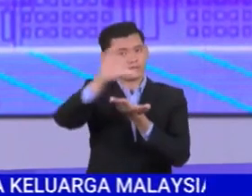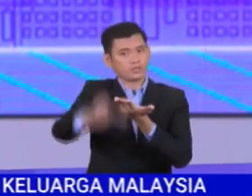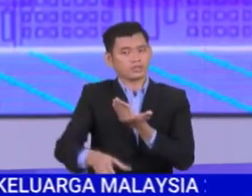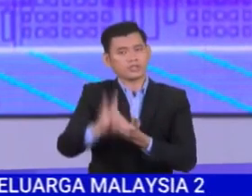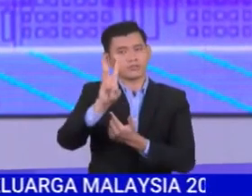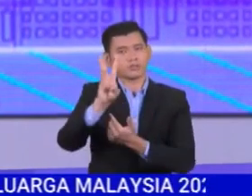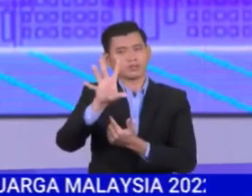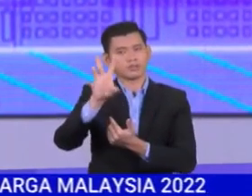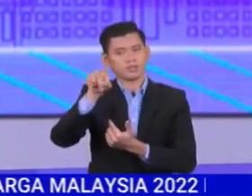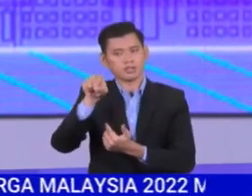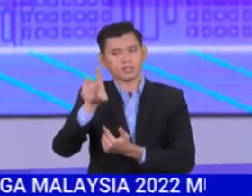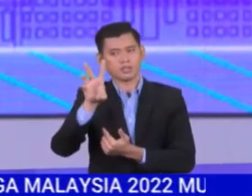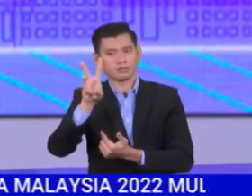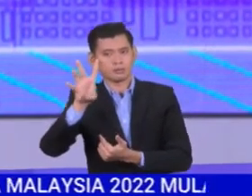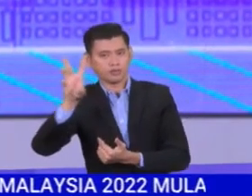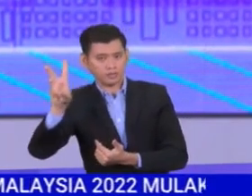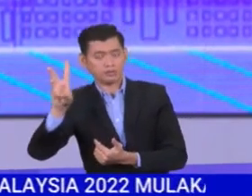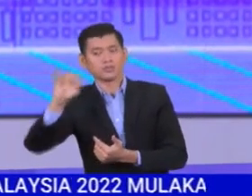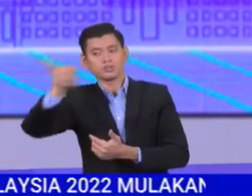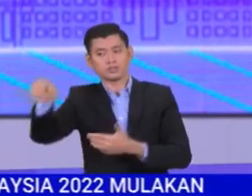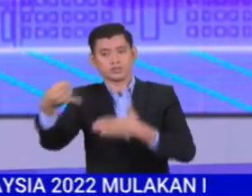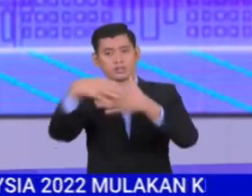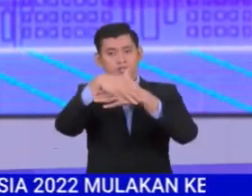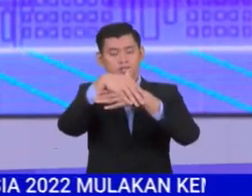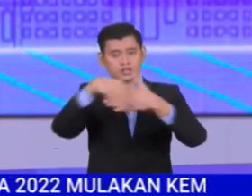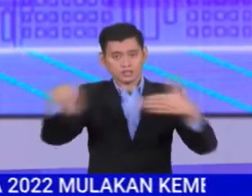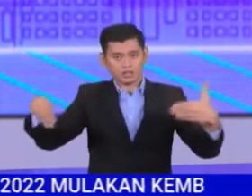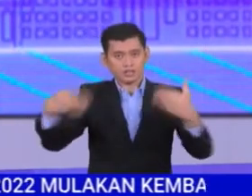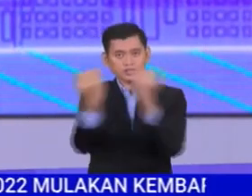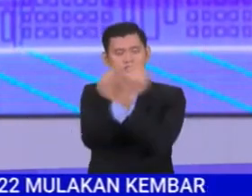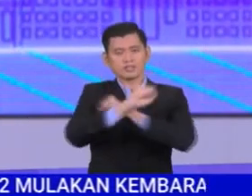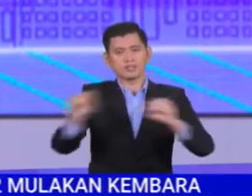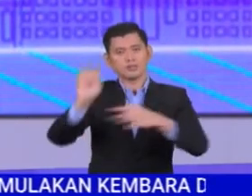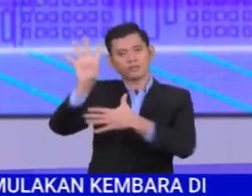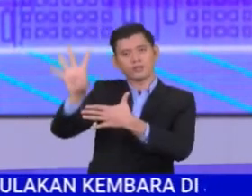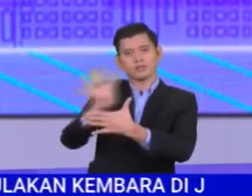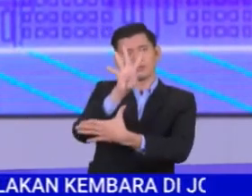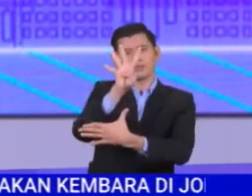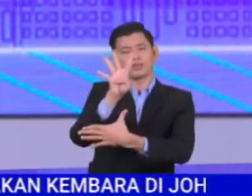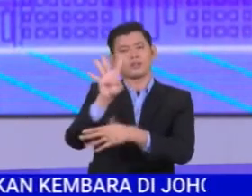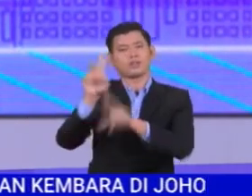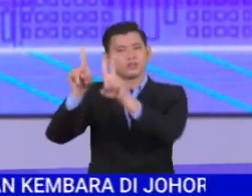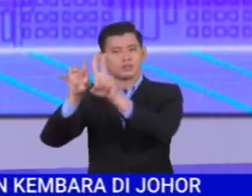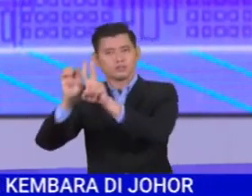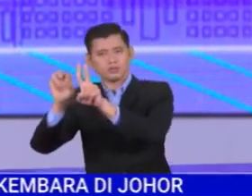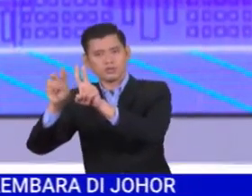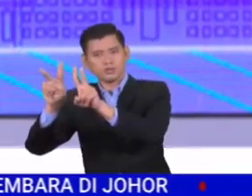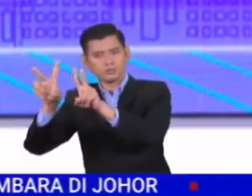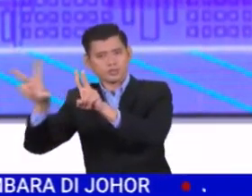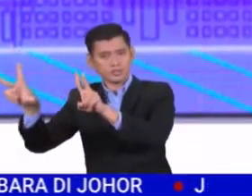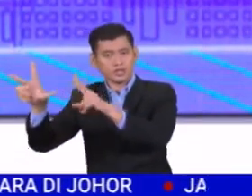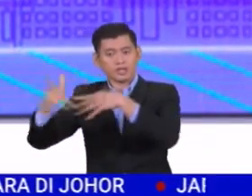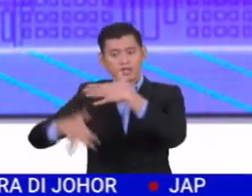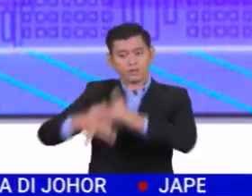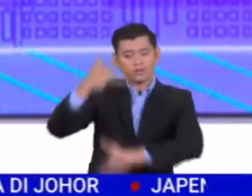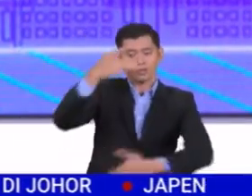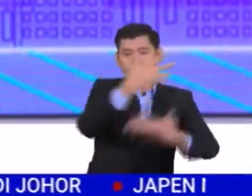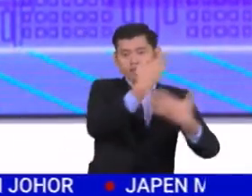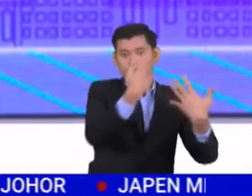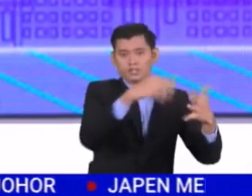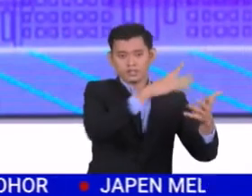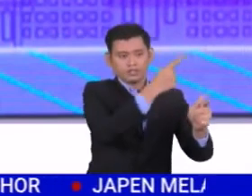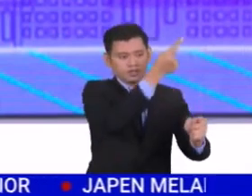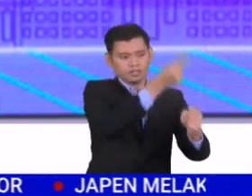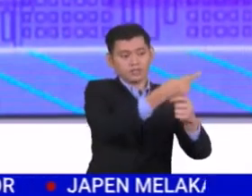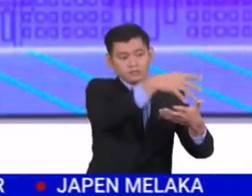RM656 juta dijangka siap pada April 2023 lebih awal dari yang dijadualkan. Menteri di Jabatan